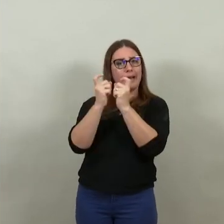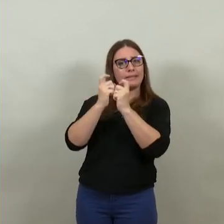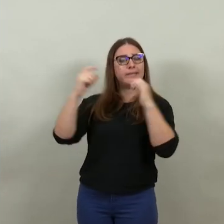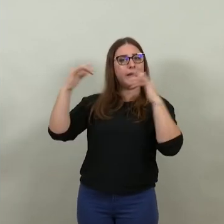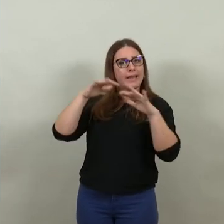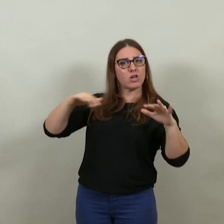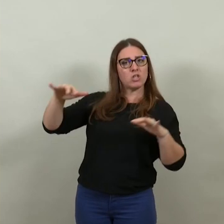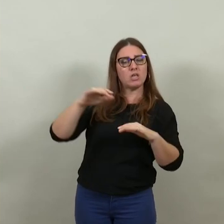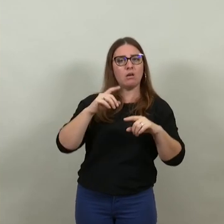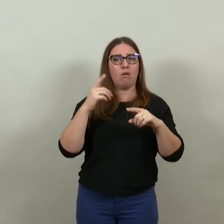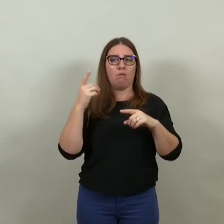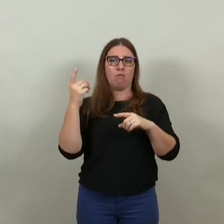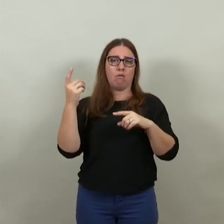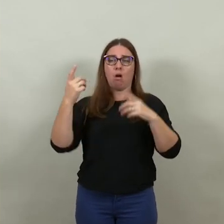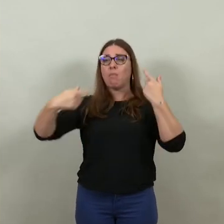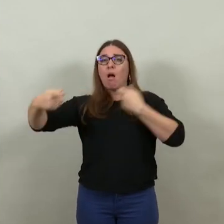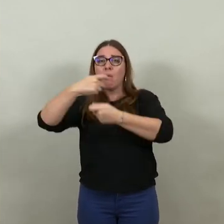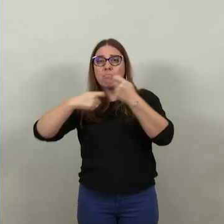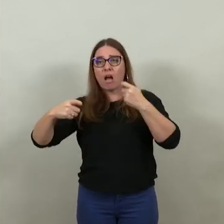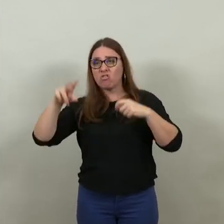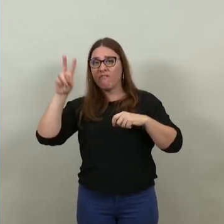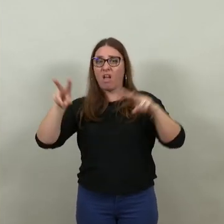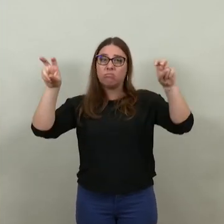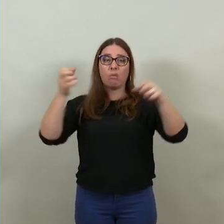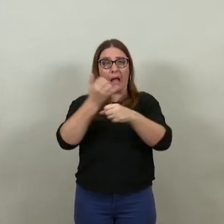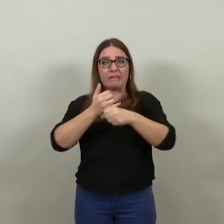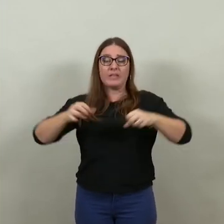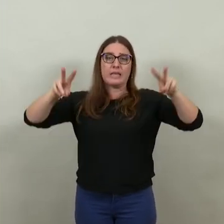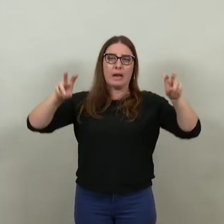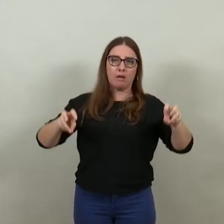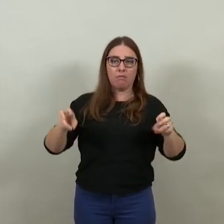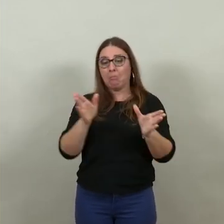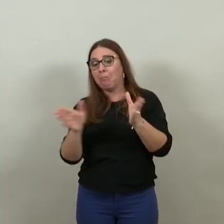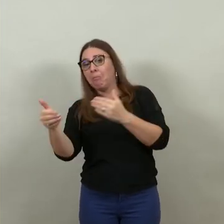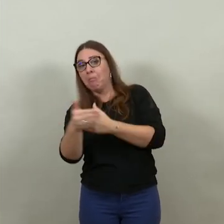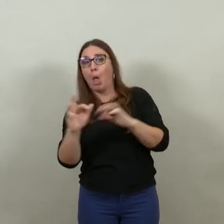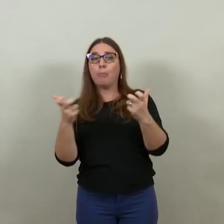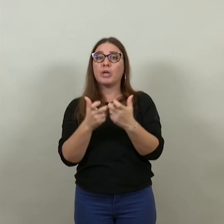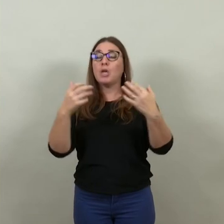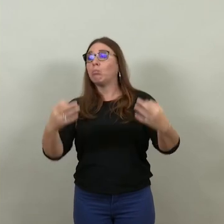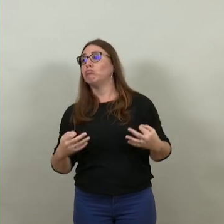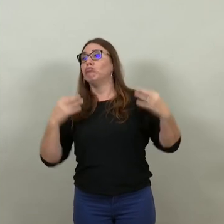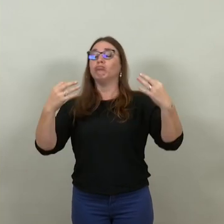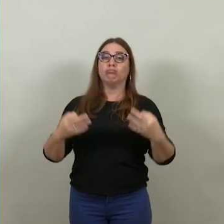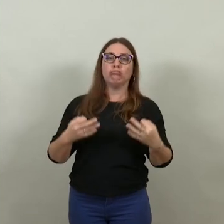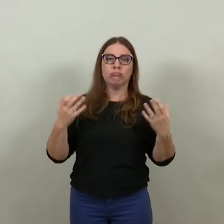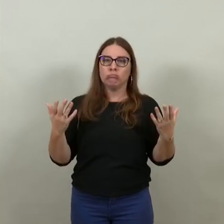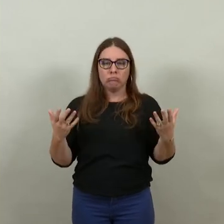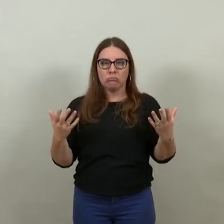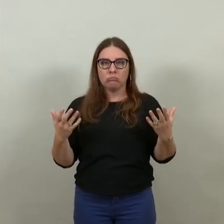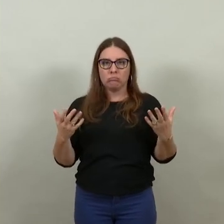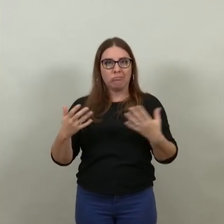un marché artificiel qui détermine les prix artificiels le